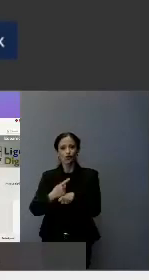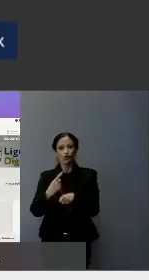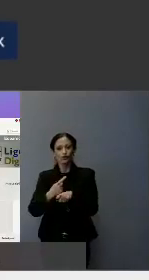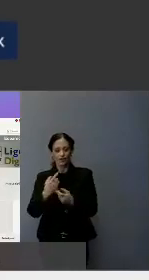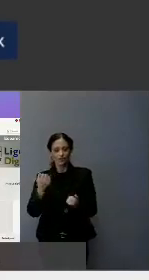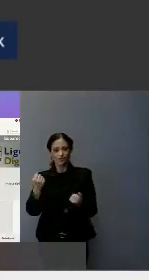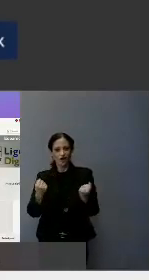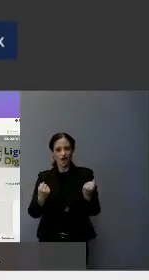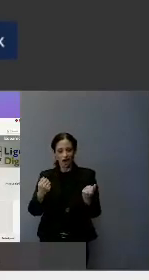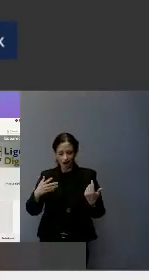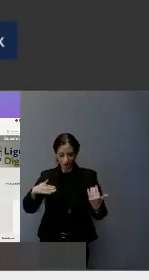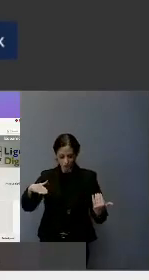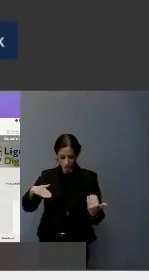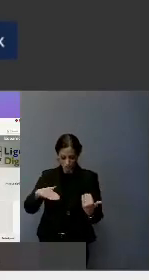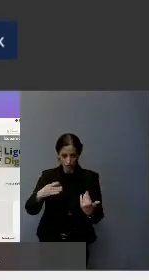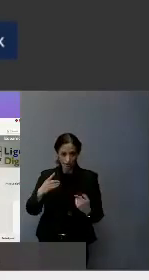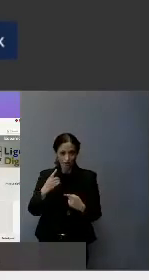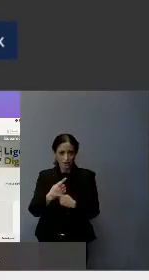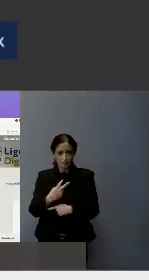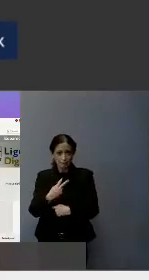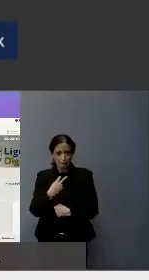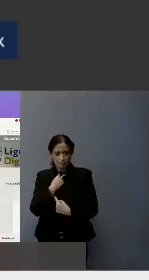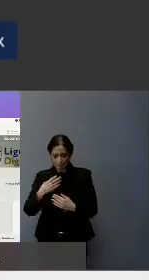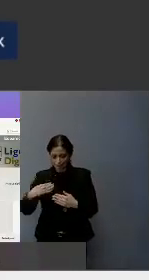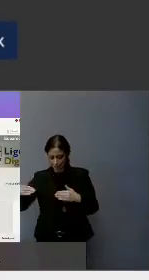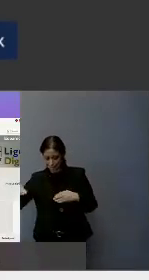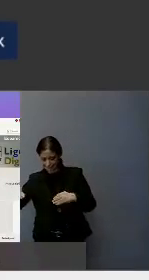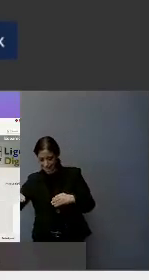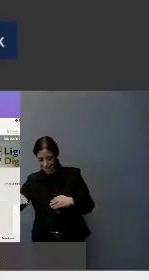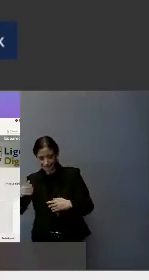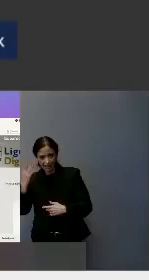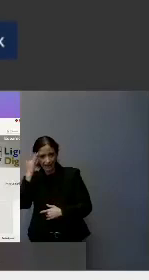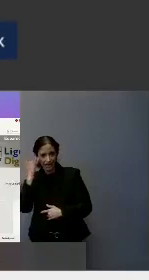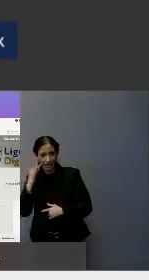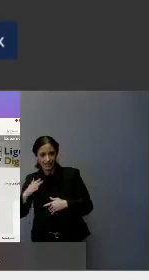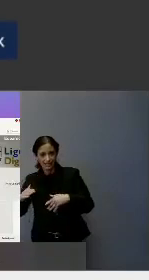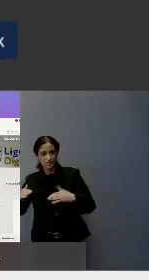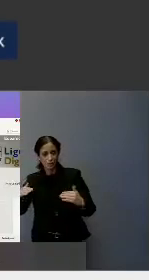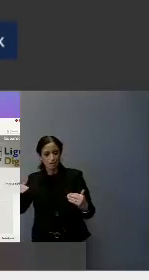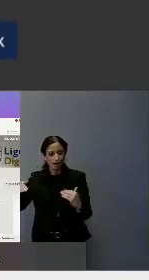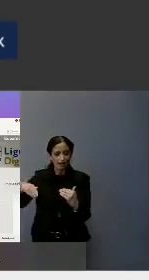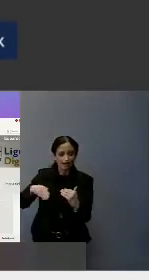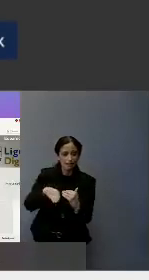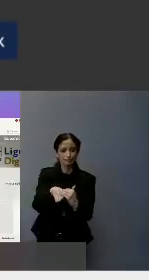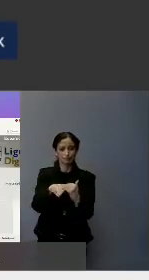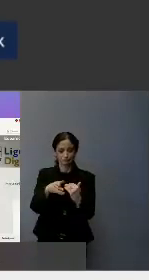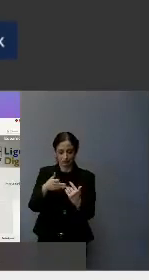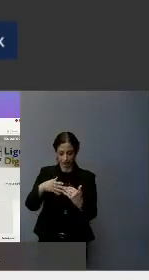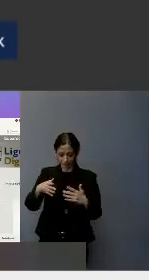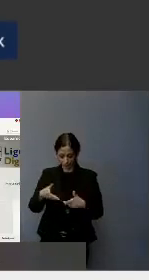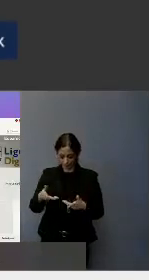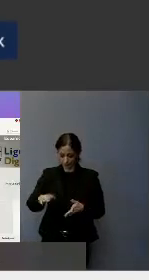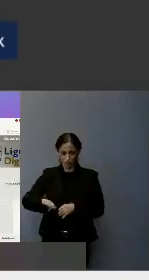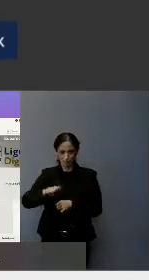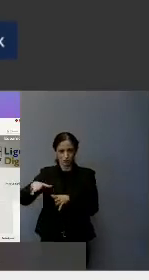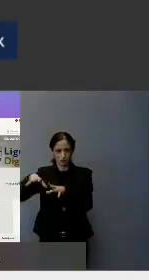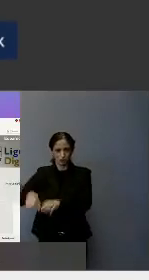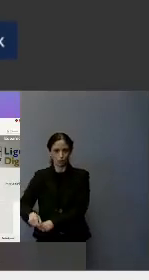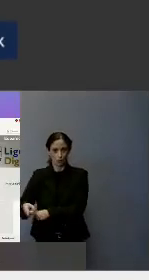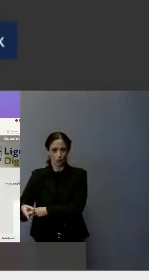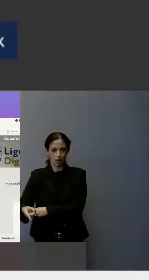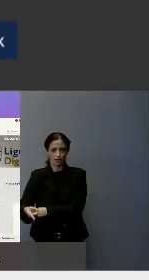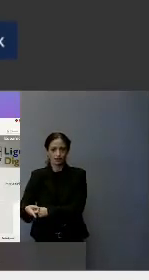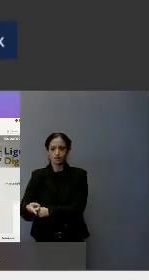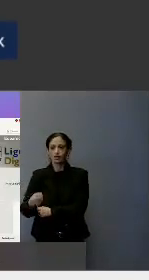automobili rischiando di finire sotto le macchine tutti i giorni le questioni di competenza interessano poco per cui io credo chiedo davvero